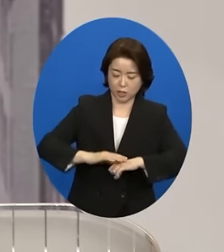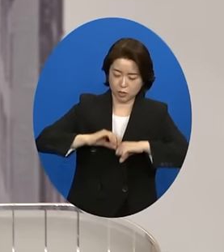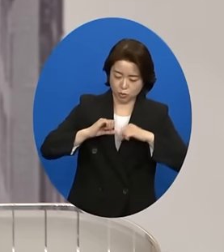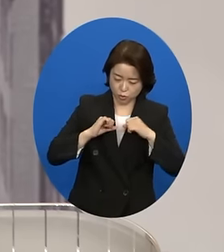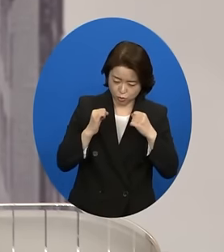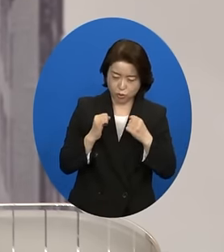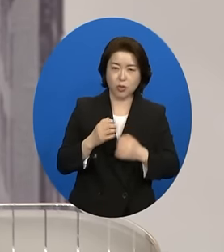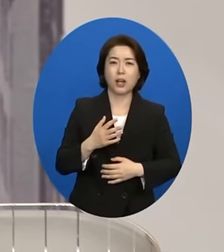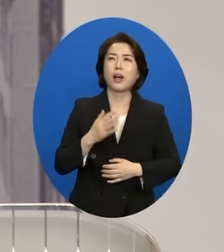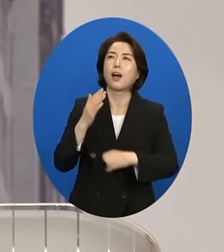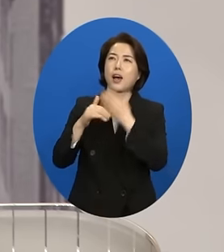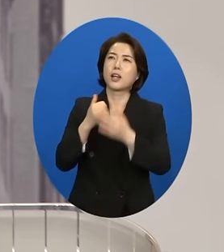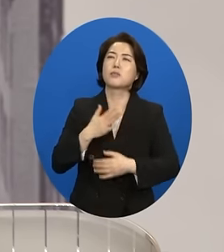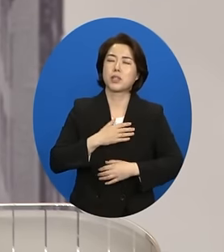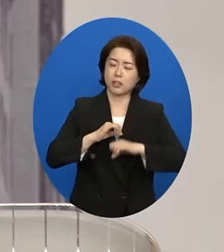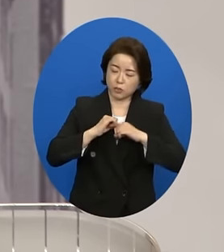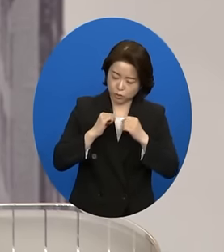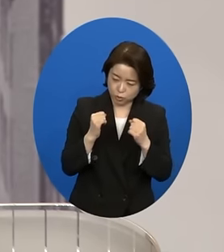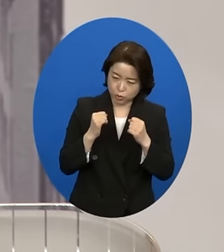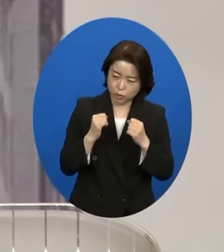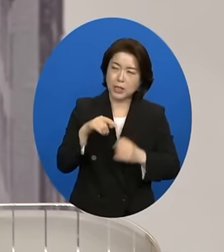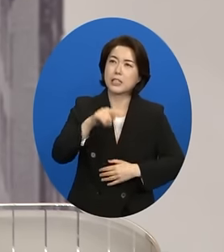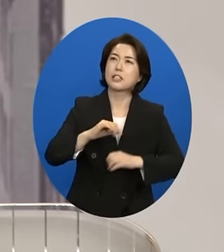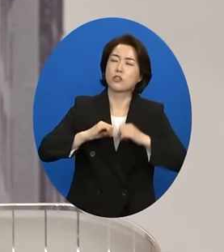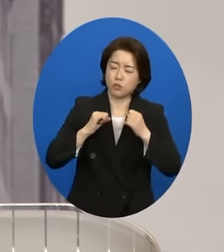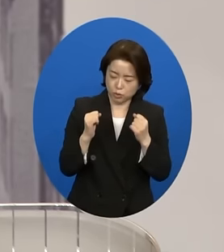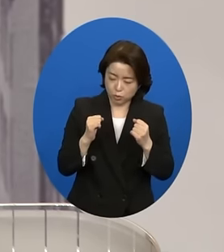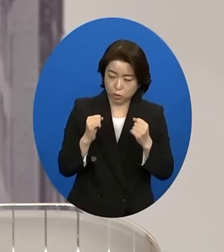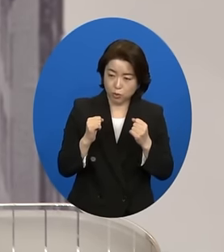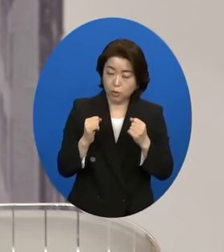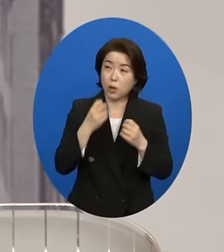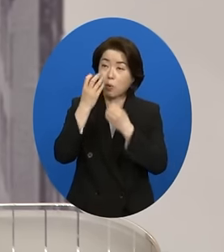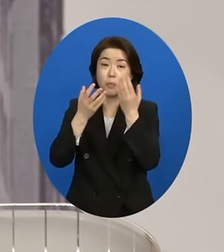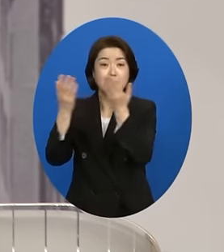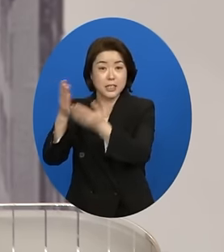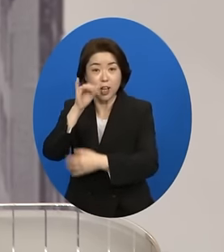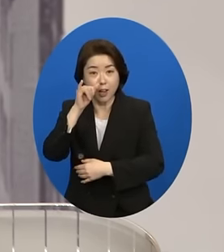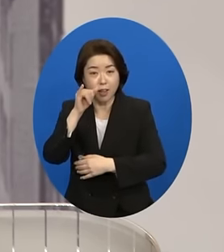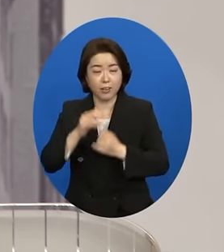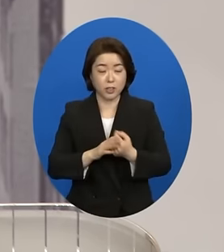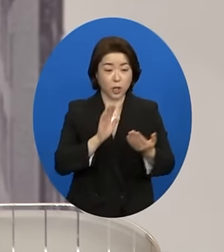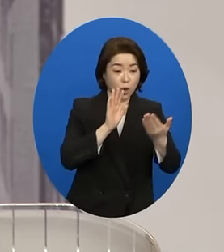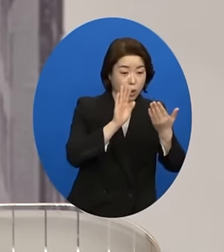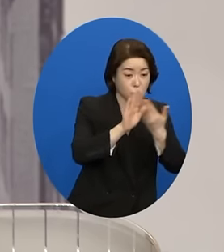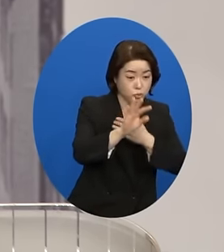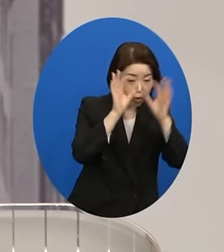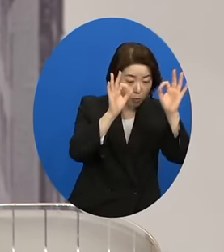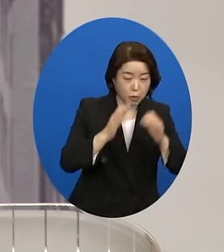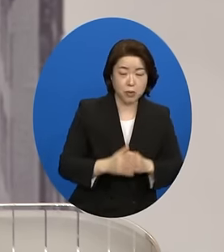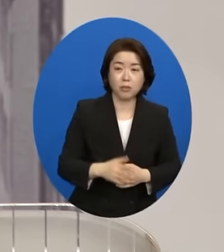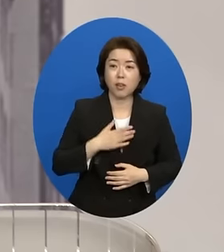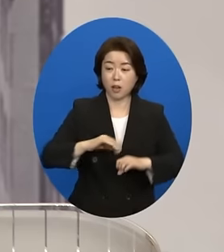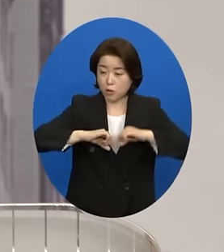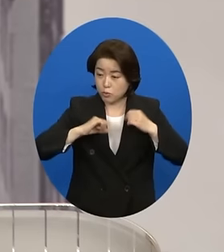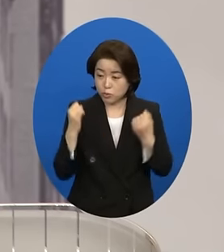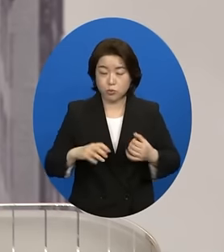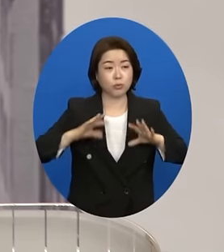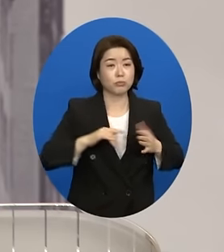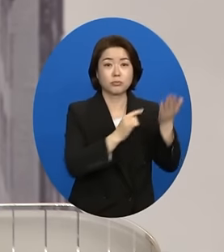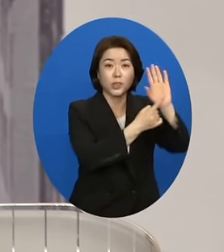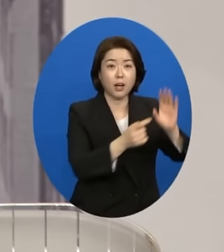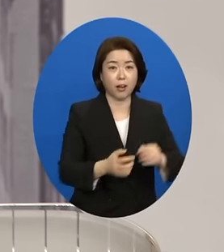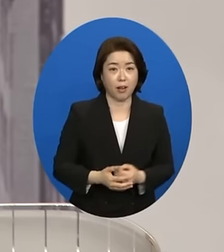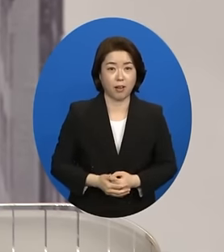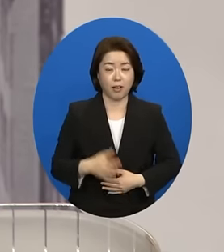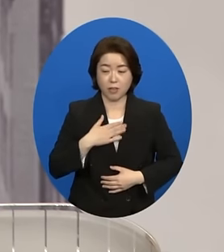하잖아요. 하나님, 제가 순종하겠습니다. 이걸 순종하겠습니다. 근데 나중에 보면요, 그 순종한 것을 자랑을 하고 있는 거예요. 제가